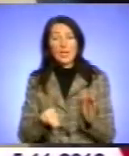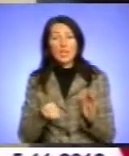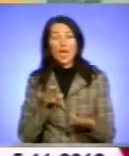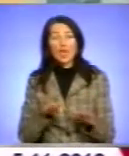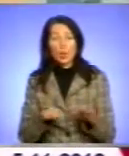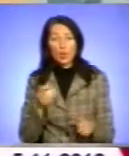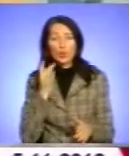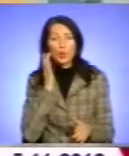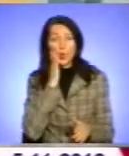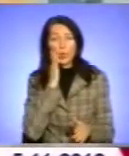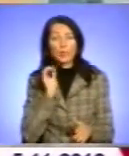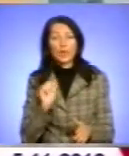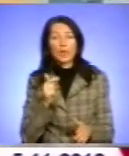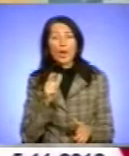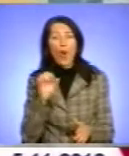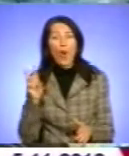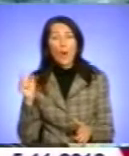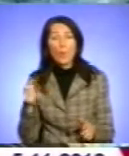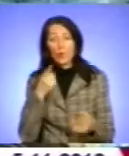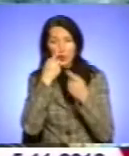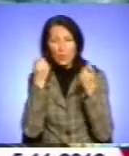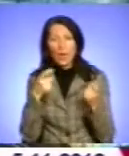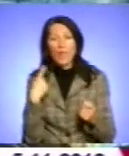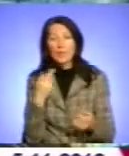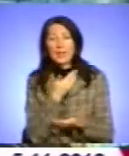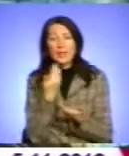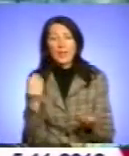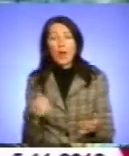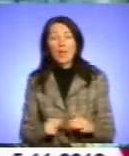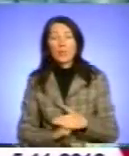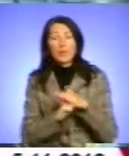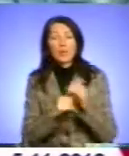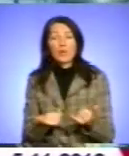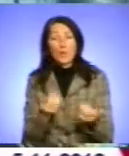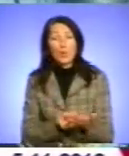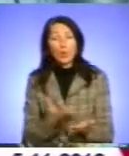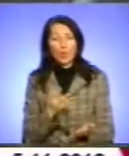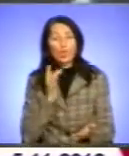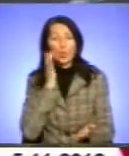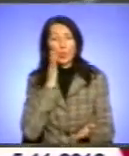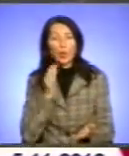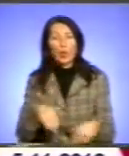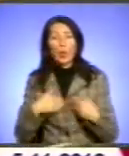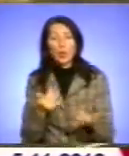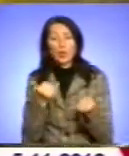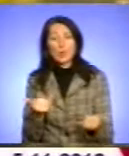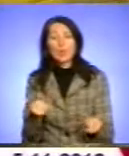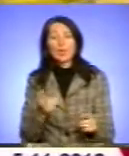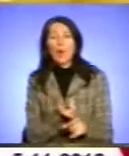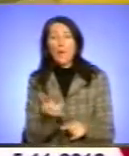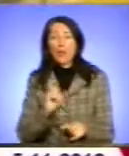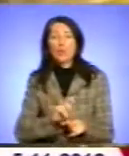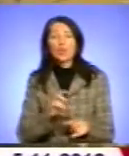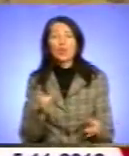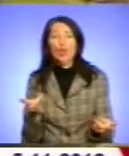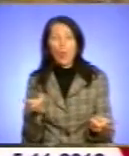цукру. Андрій Хома повідомляє, що в області немає підстав для подорожчання цукру, адже пропозиція зараз перевищує попит.